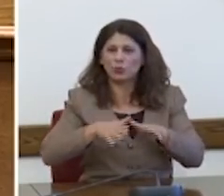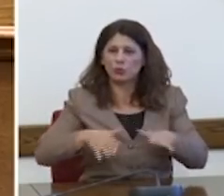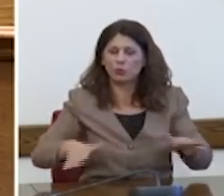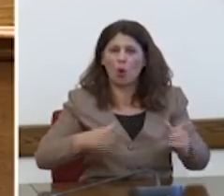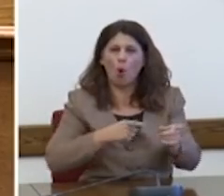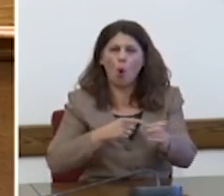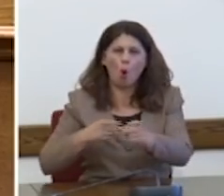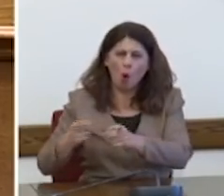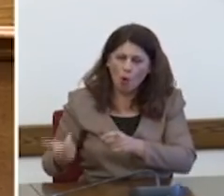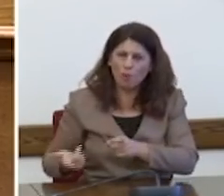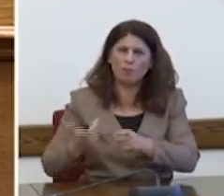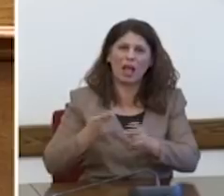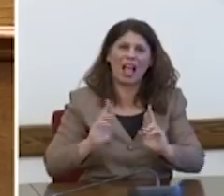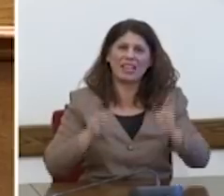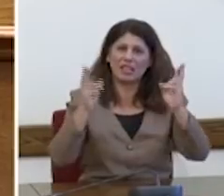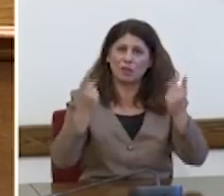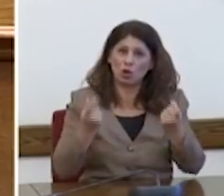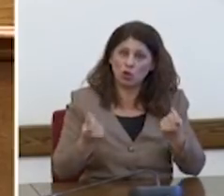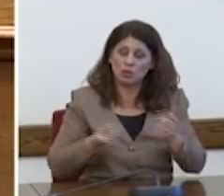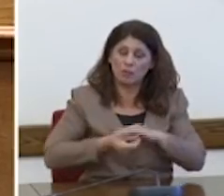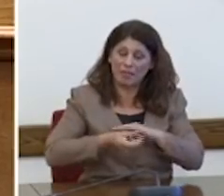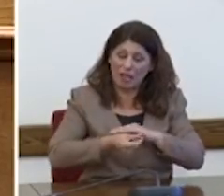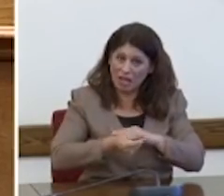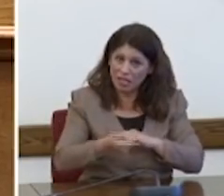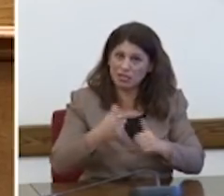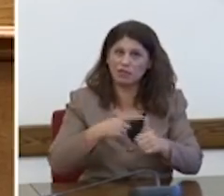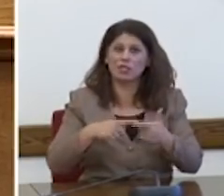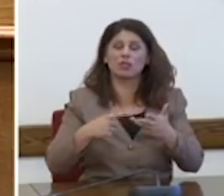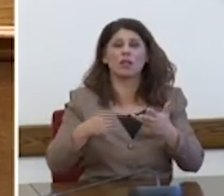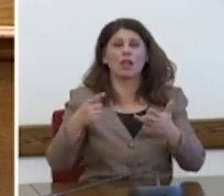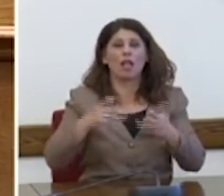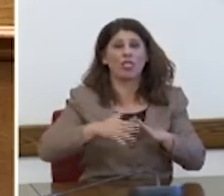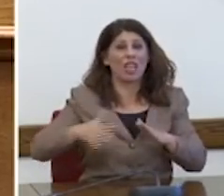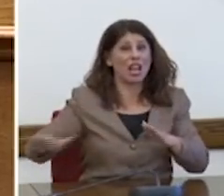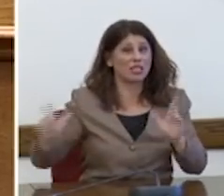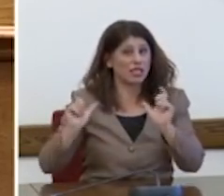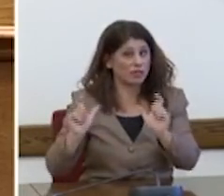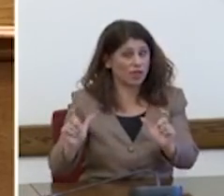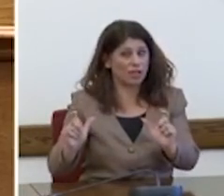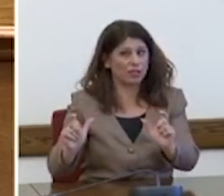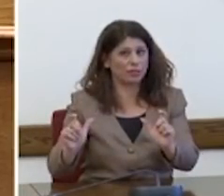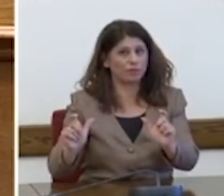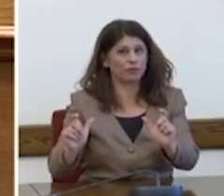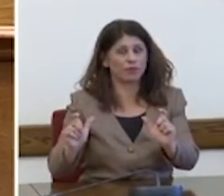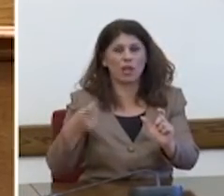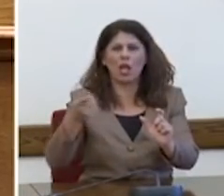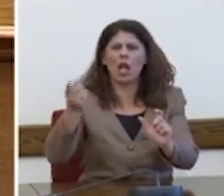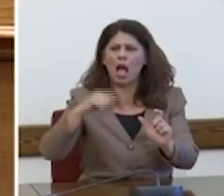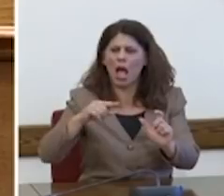τις ενεργειακές προκλήσεις, τη μετανάστευση, τη θαλάσσια ασφάλεια, τις υβριδικές απειλές και